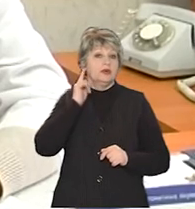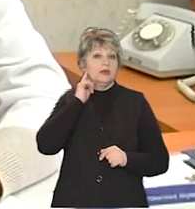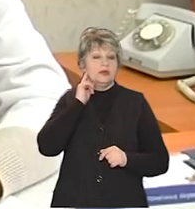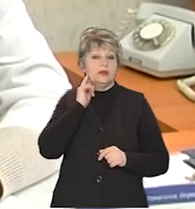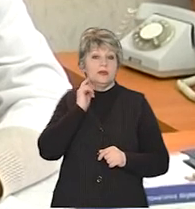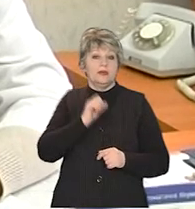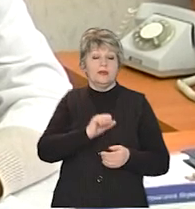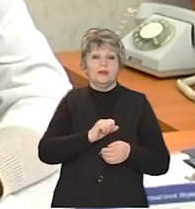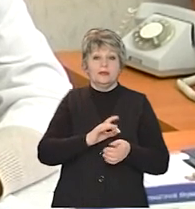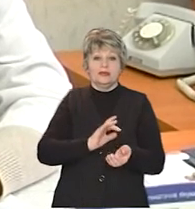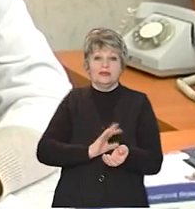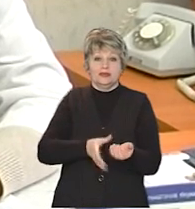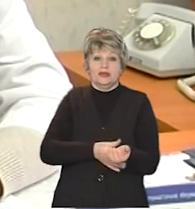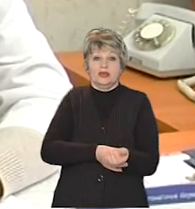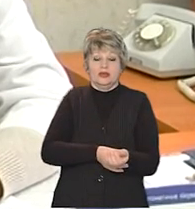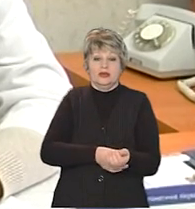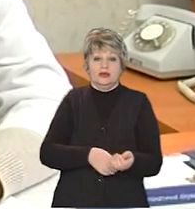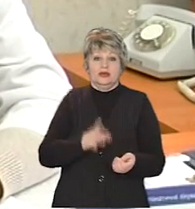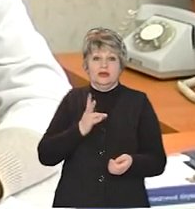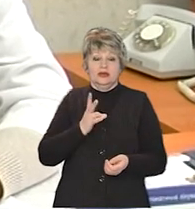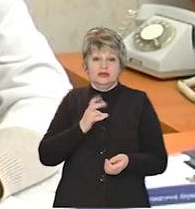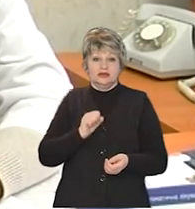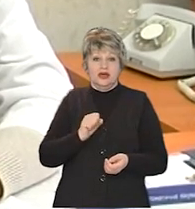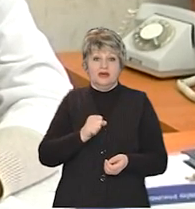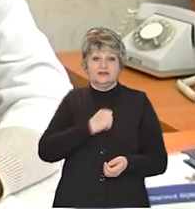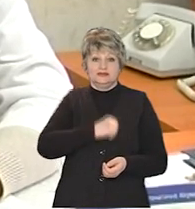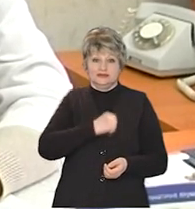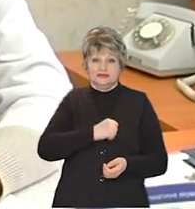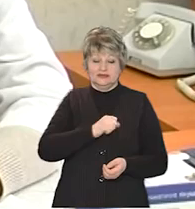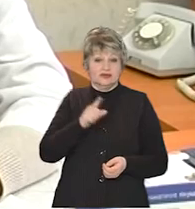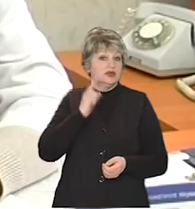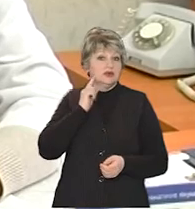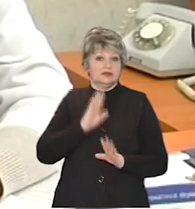на ліктьовій артерії.